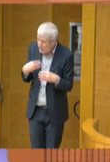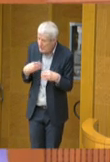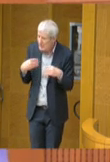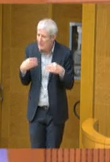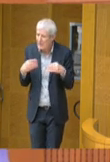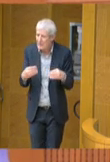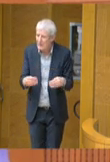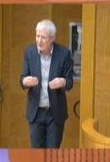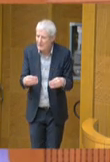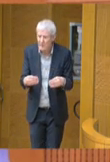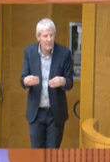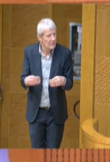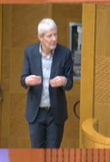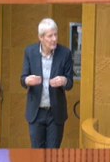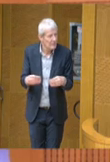Ho partecipato